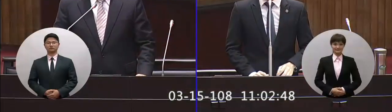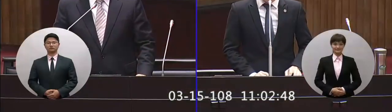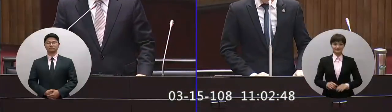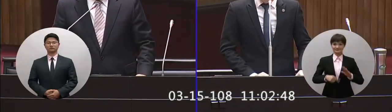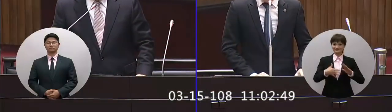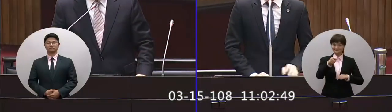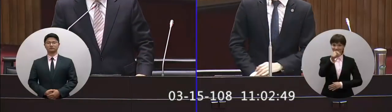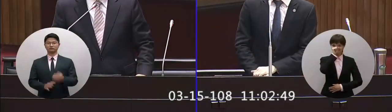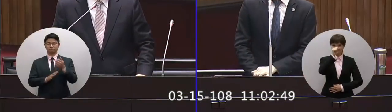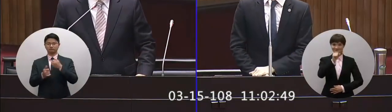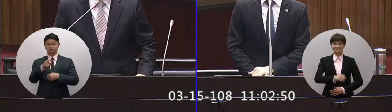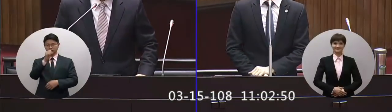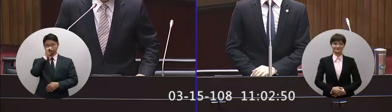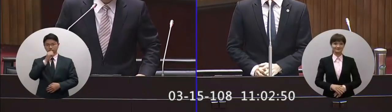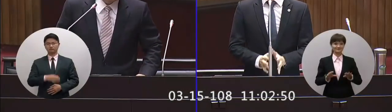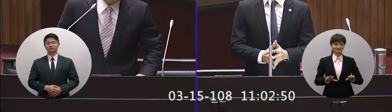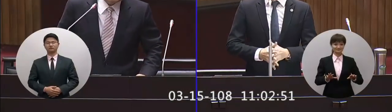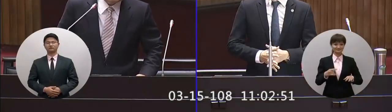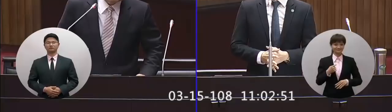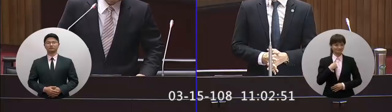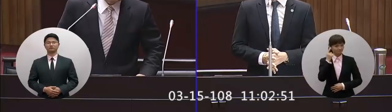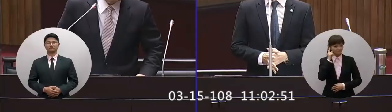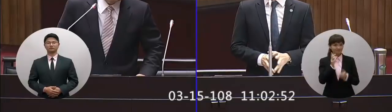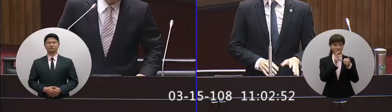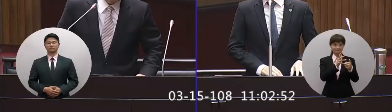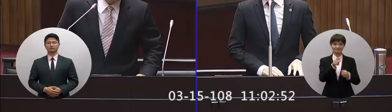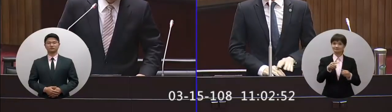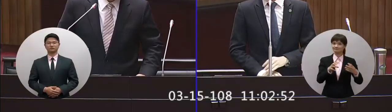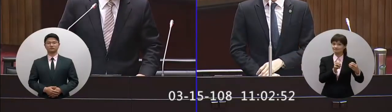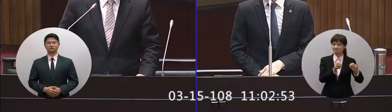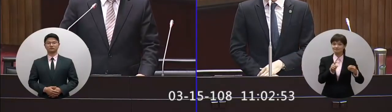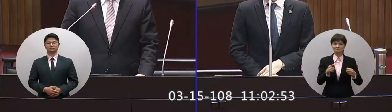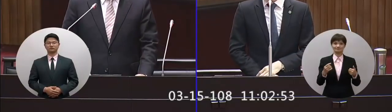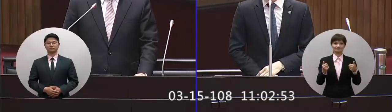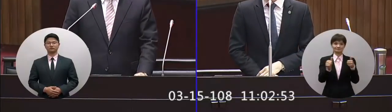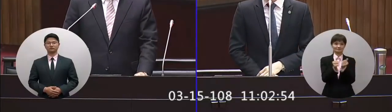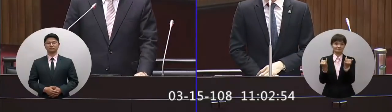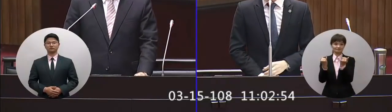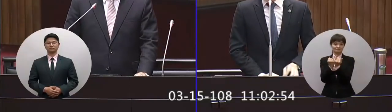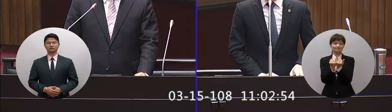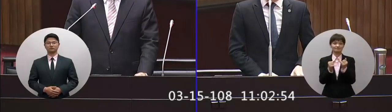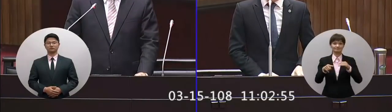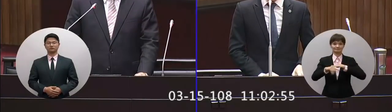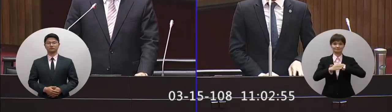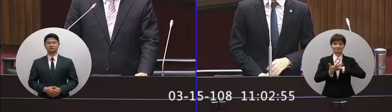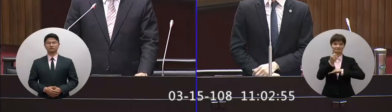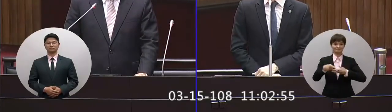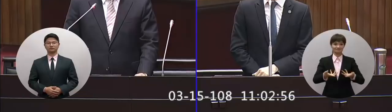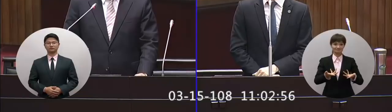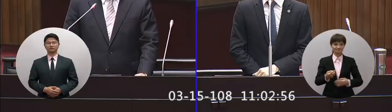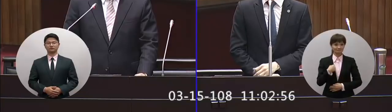你好，你好。 哎，委员你好。 今日我上主要吼，是要跟你来讨论婚姻平权的这个代志啦吼。我相信